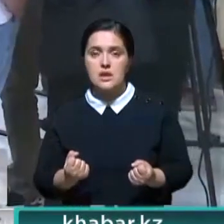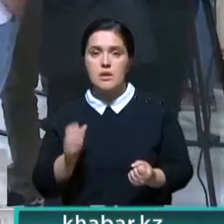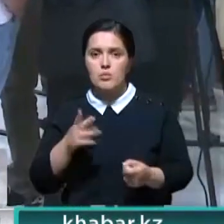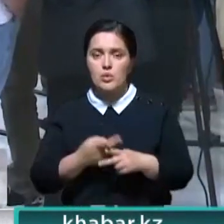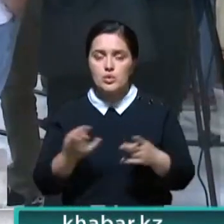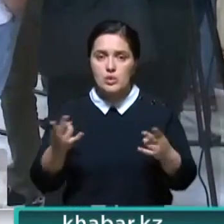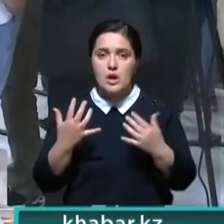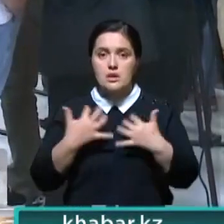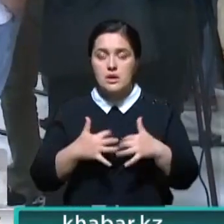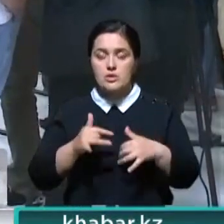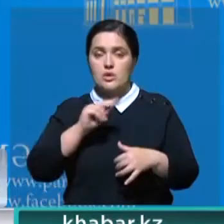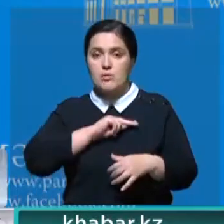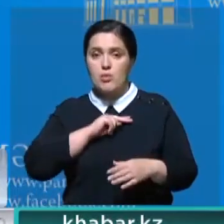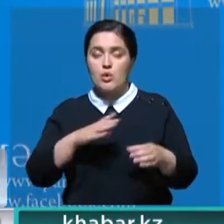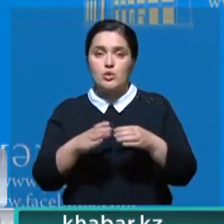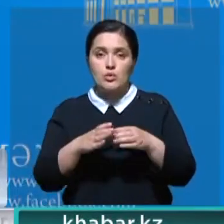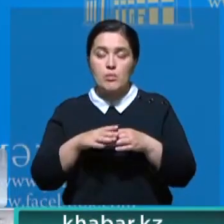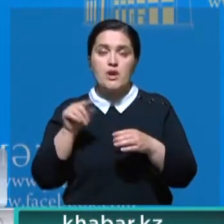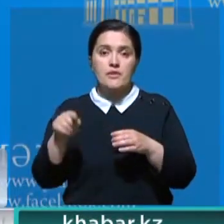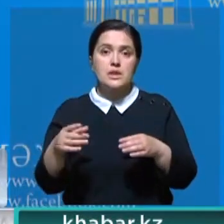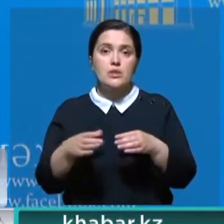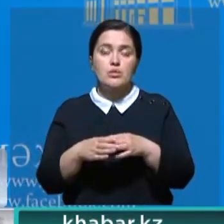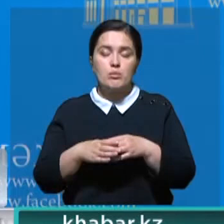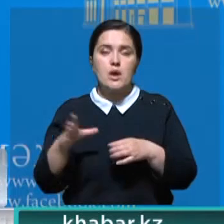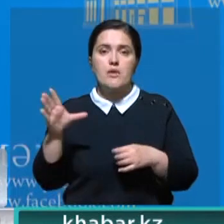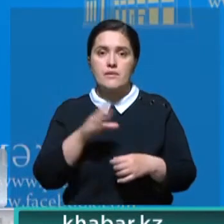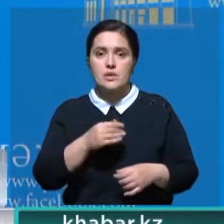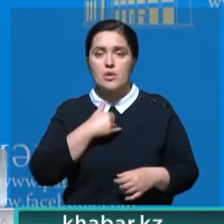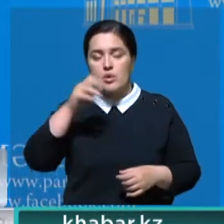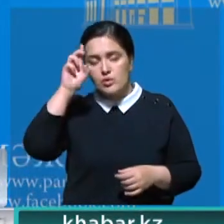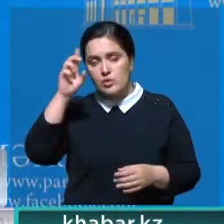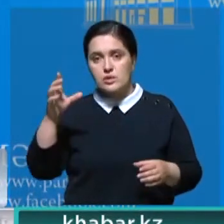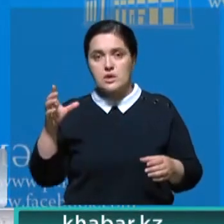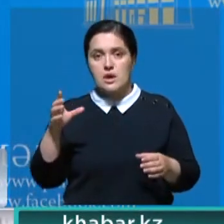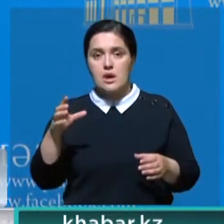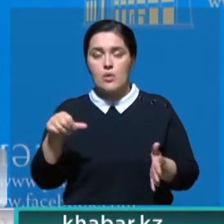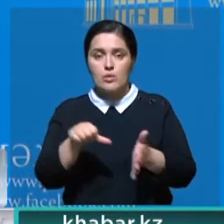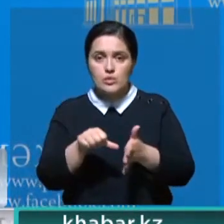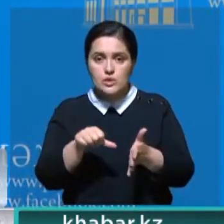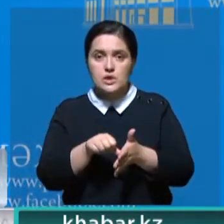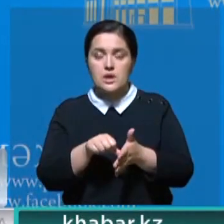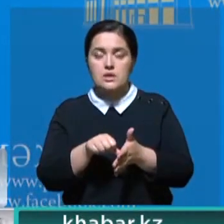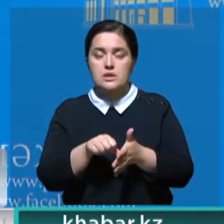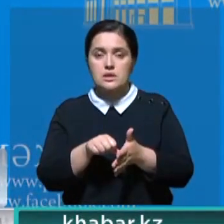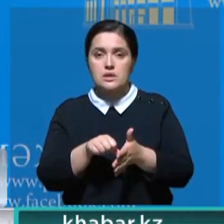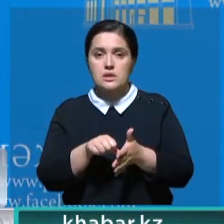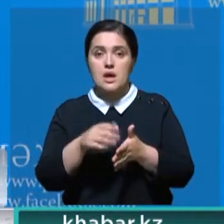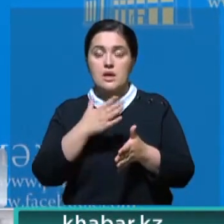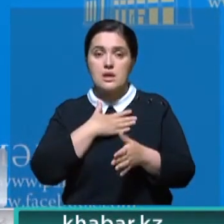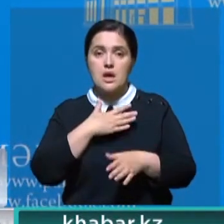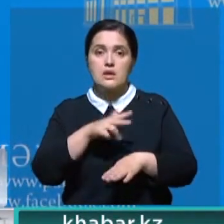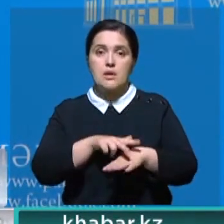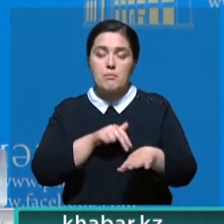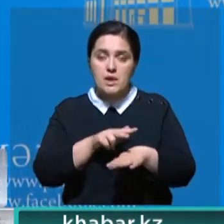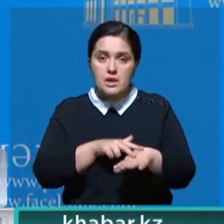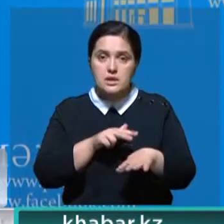регуляции. Работает рабочая группа. В этой группе все заинтересованные госорганы принимают участие, в том числе и наши правоохранительные